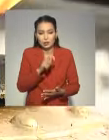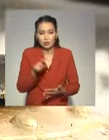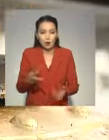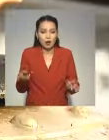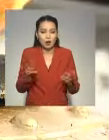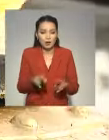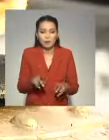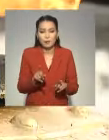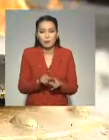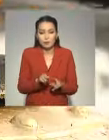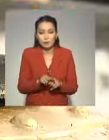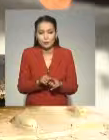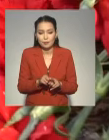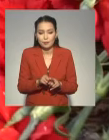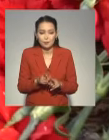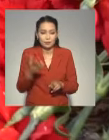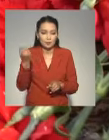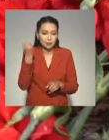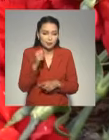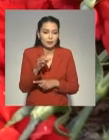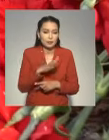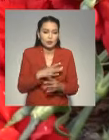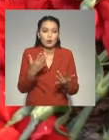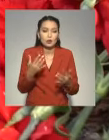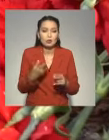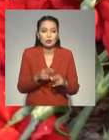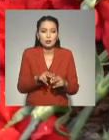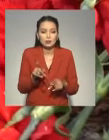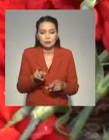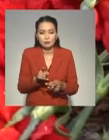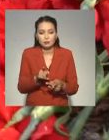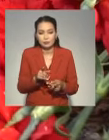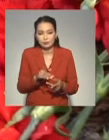человека. И кому, как не им, знать, как дорога победа и насколько хрупким является мир.